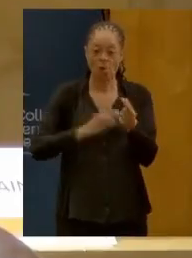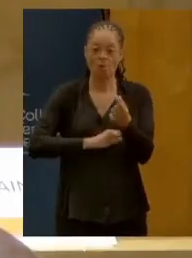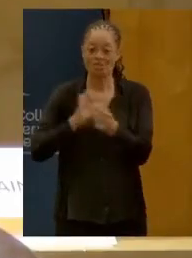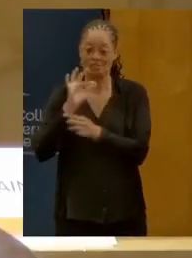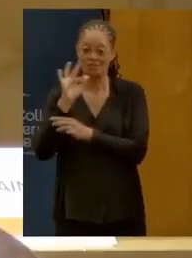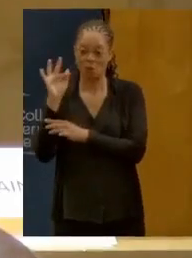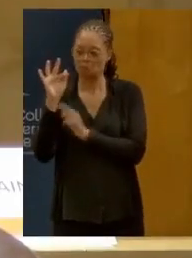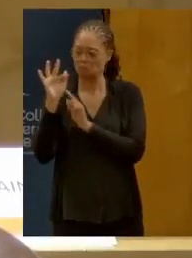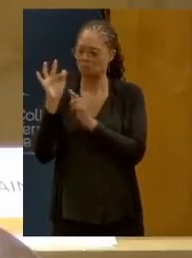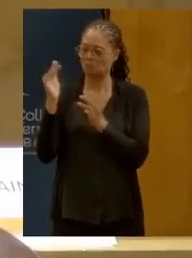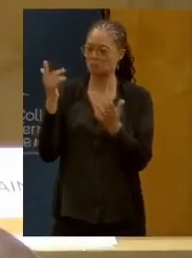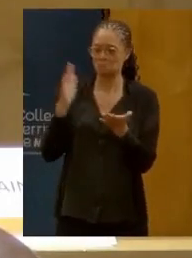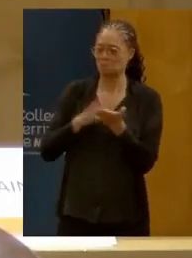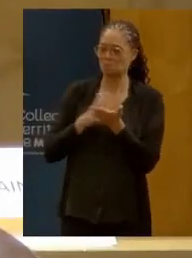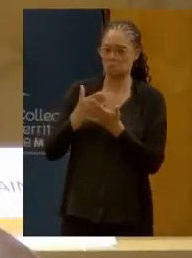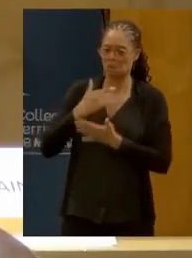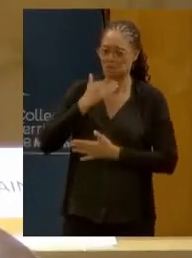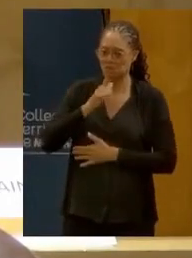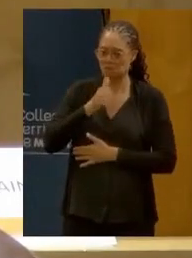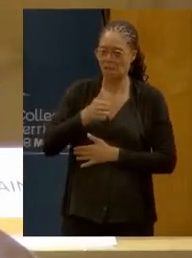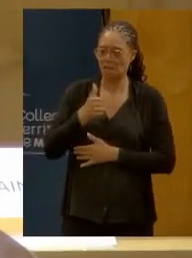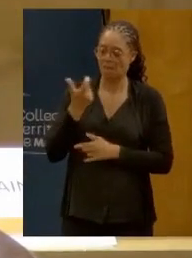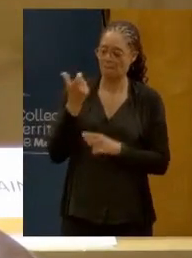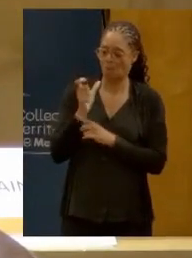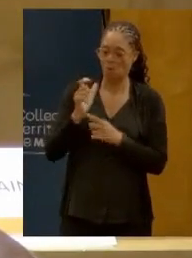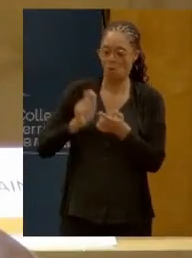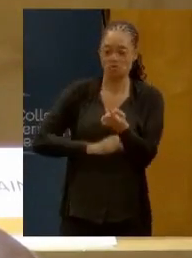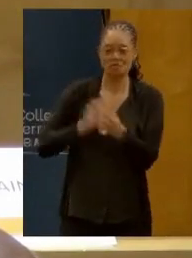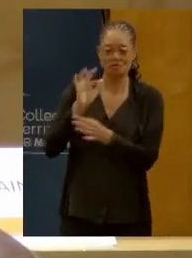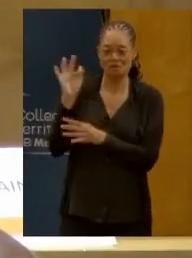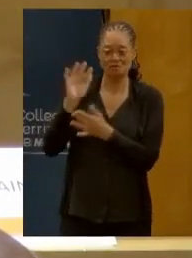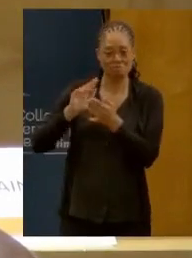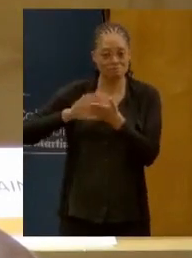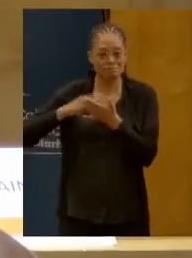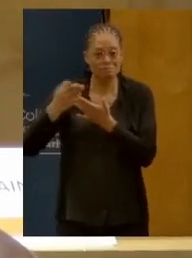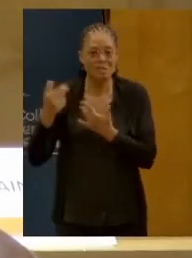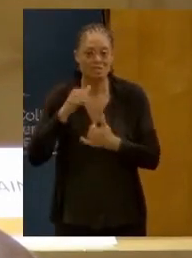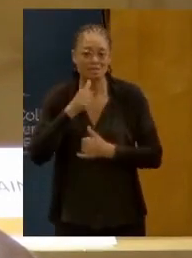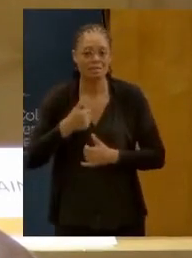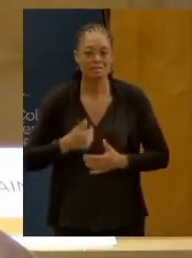et ça ne signifie rien du tout. Le mot Origine France, ça ne signifie rien du tout. On est fini.